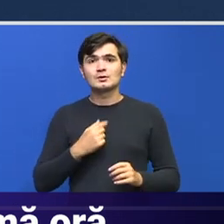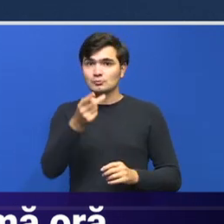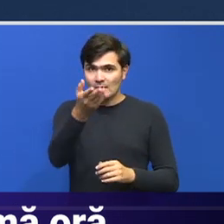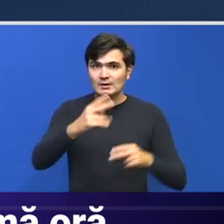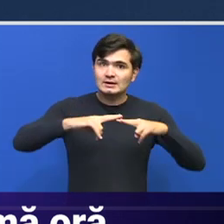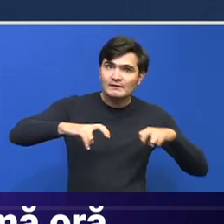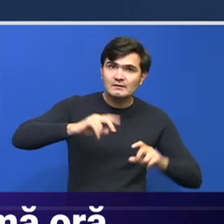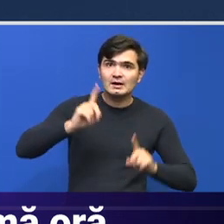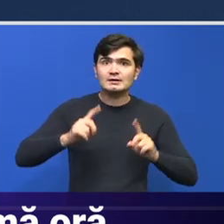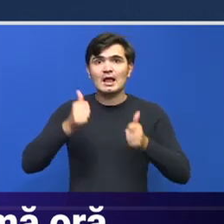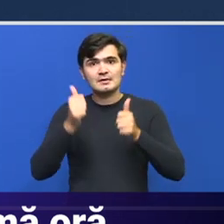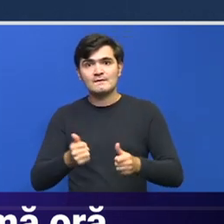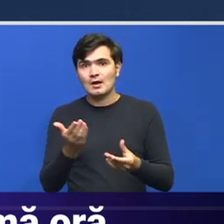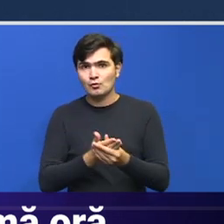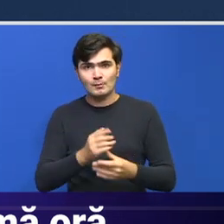măcar dacă e real sau nu?